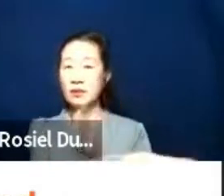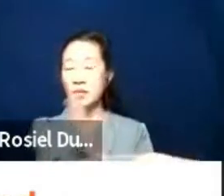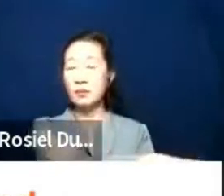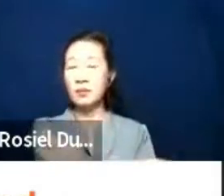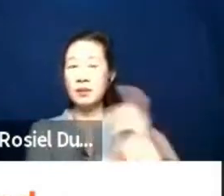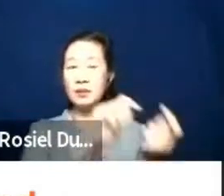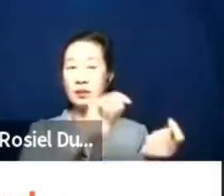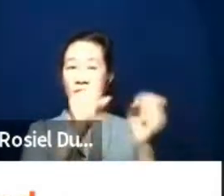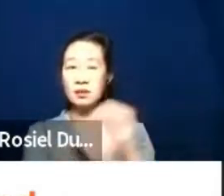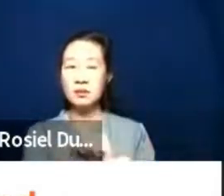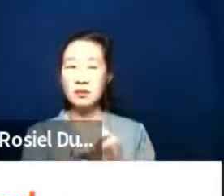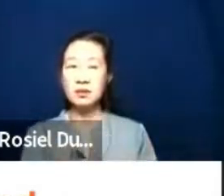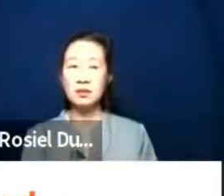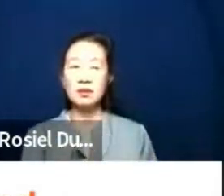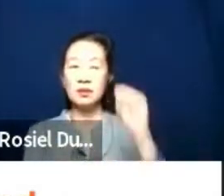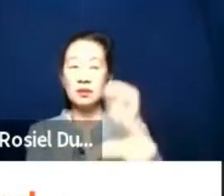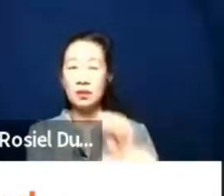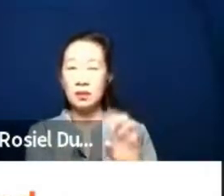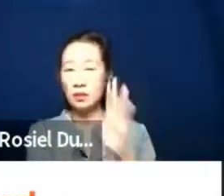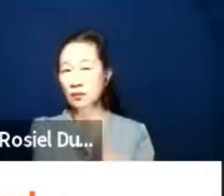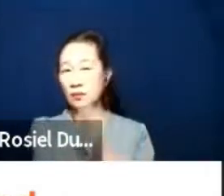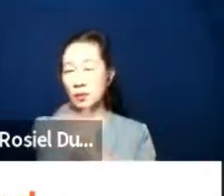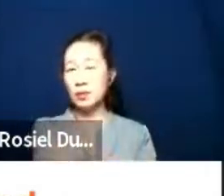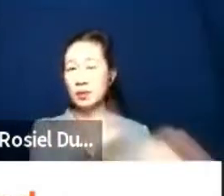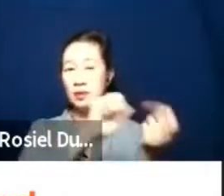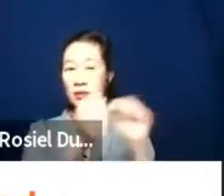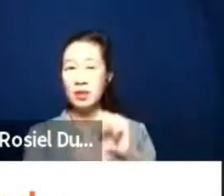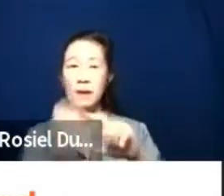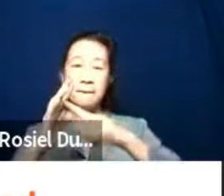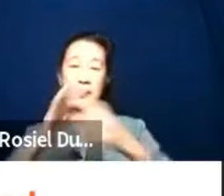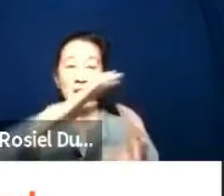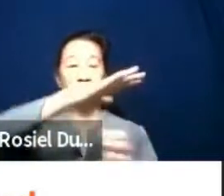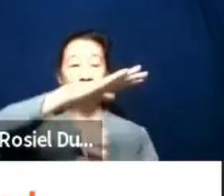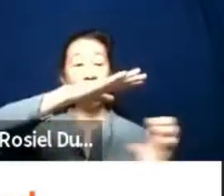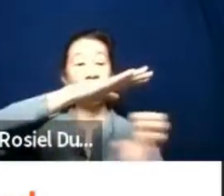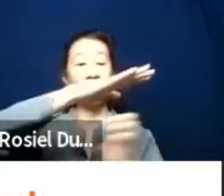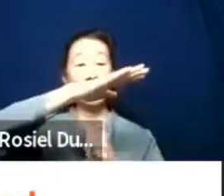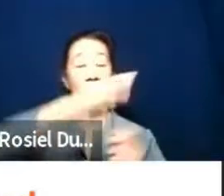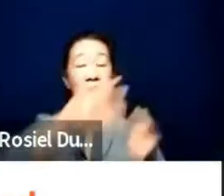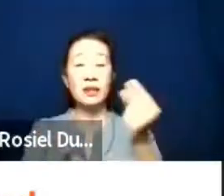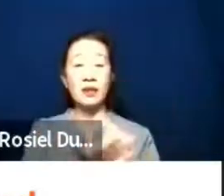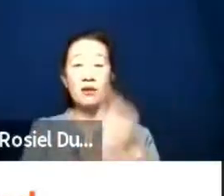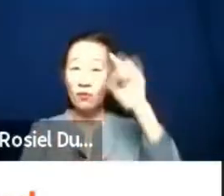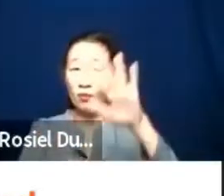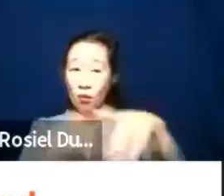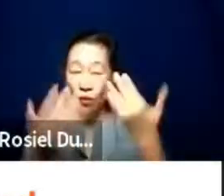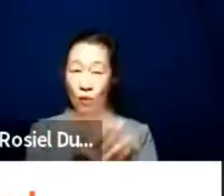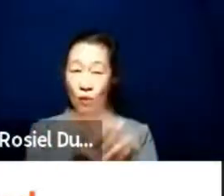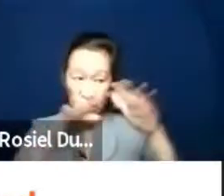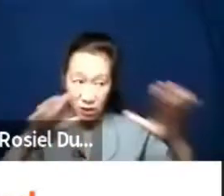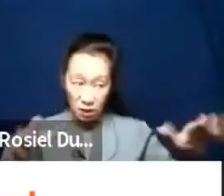career development and transition services should begin in elementary grades for all children with